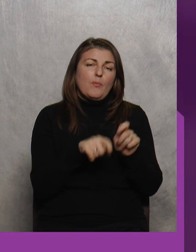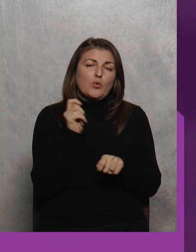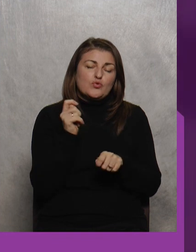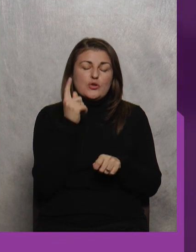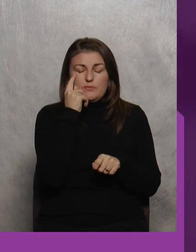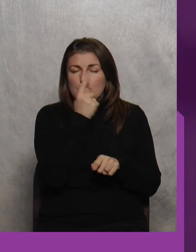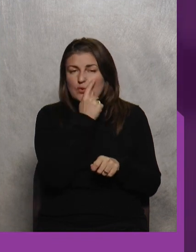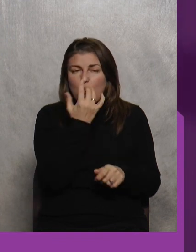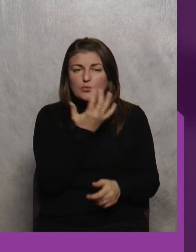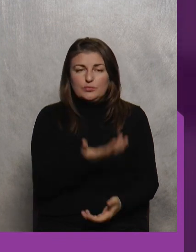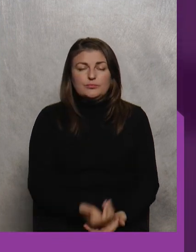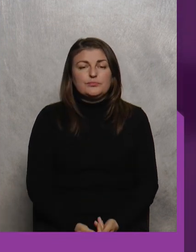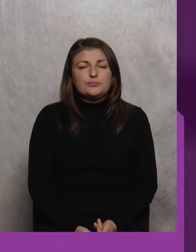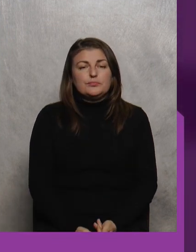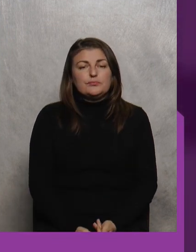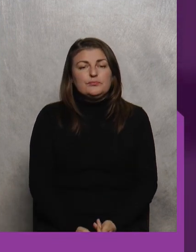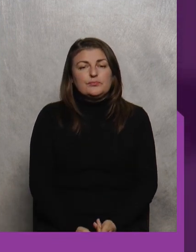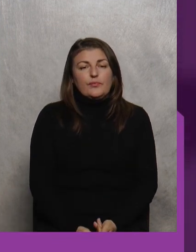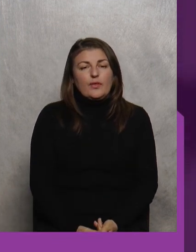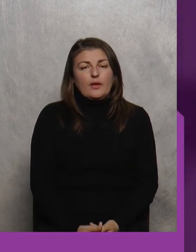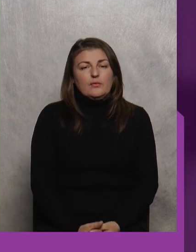спортсменів зору, з порушеннями зору.